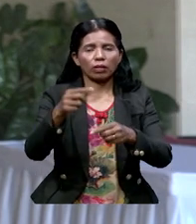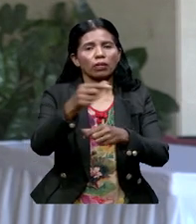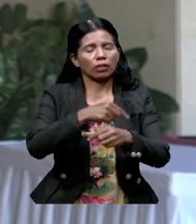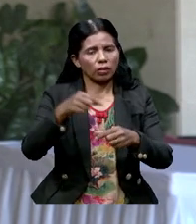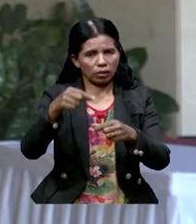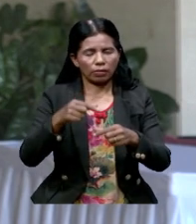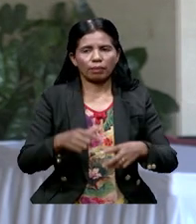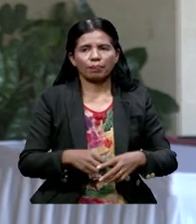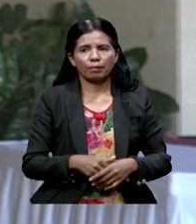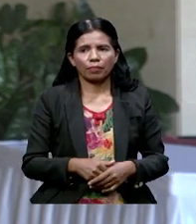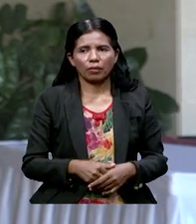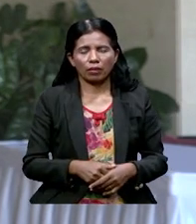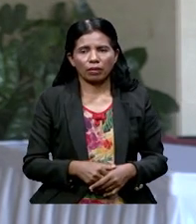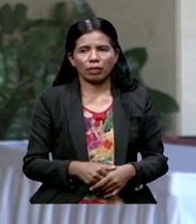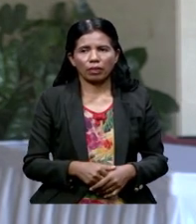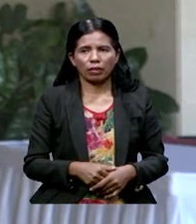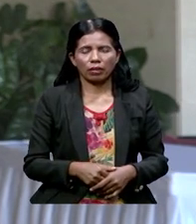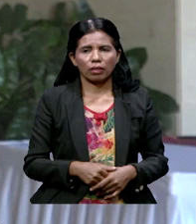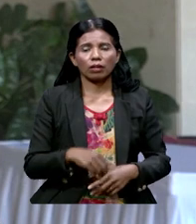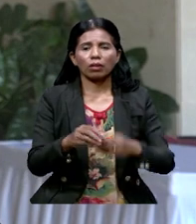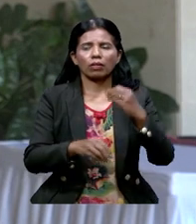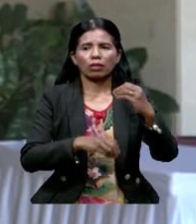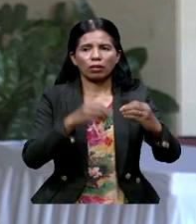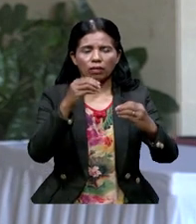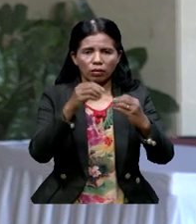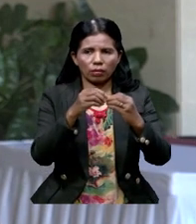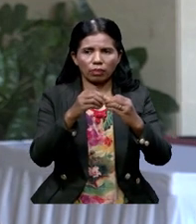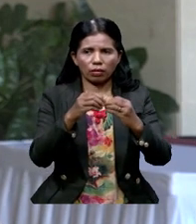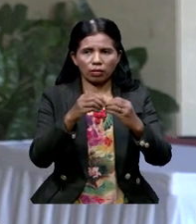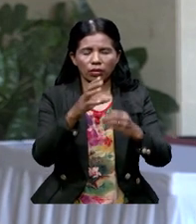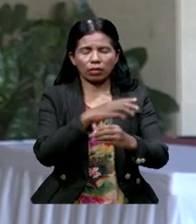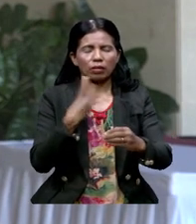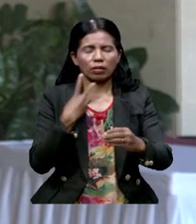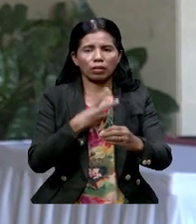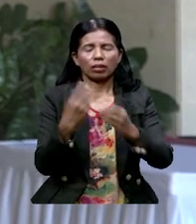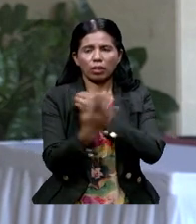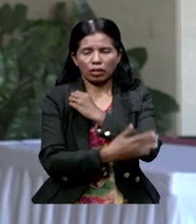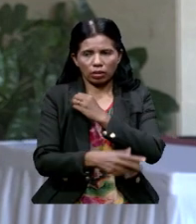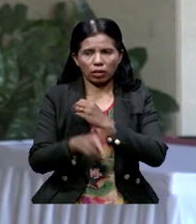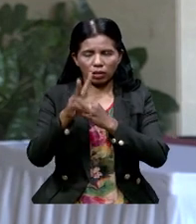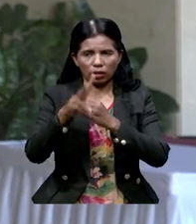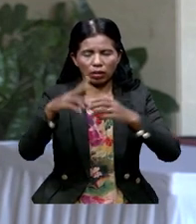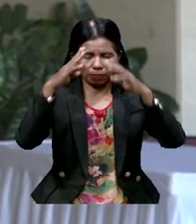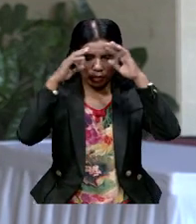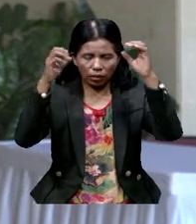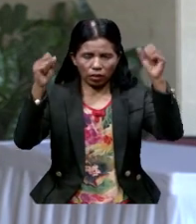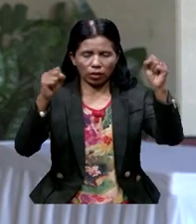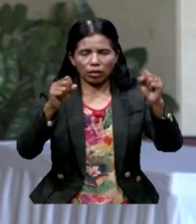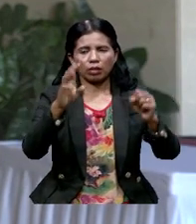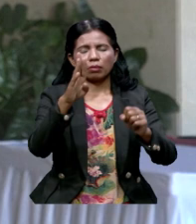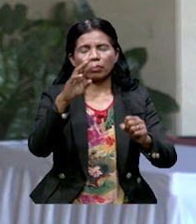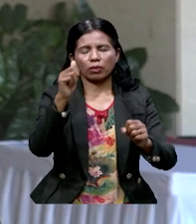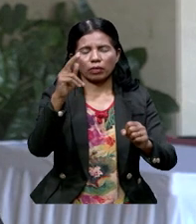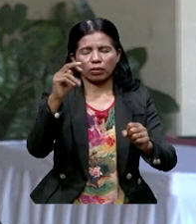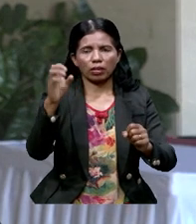Ya, untuk sebab semasa lawatan negara Presiden ke Brunei pada November tahun